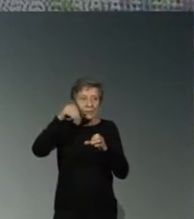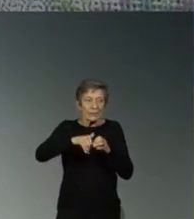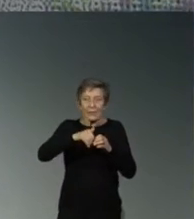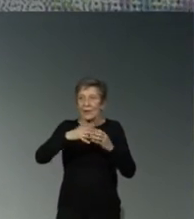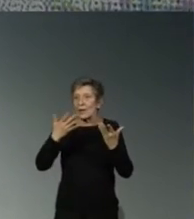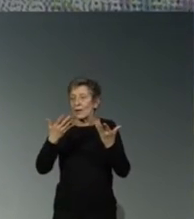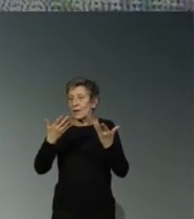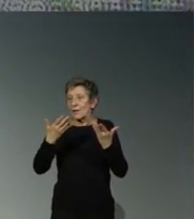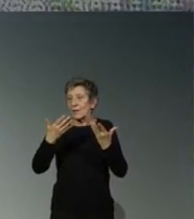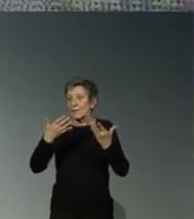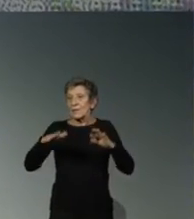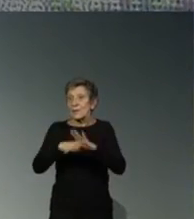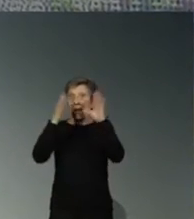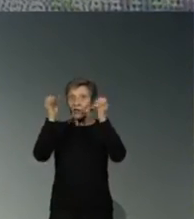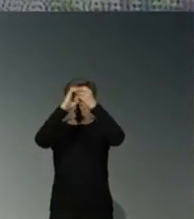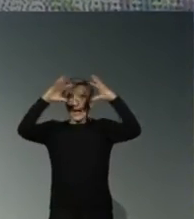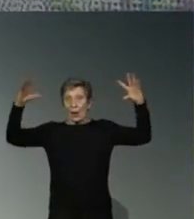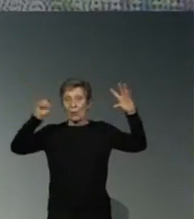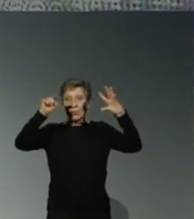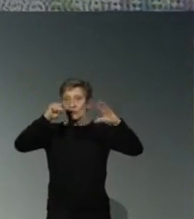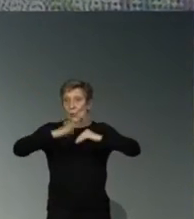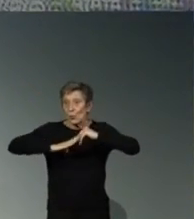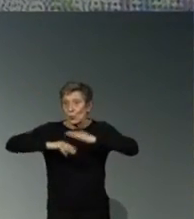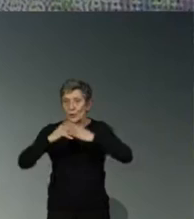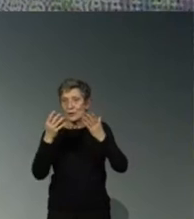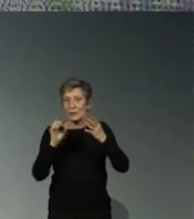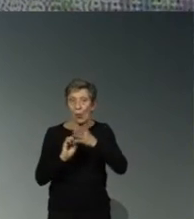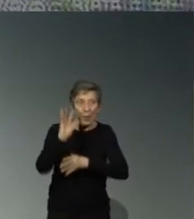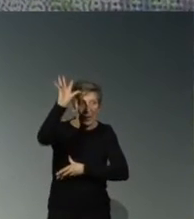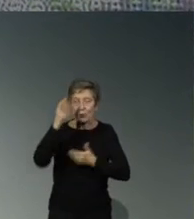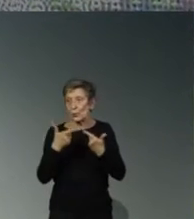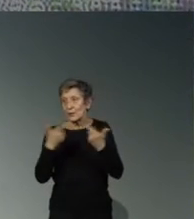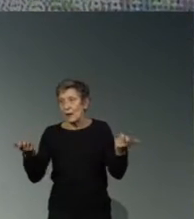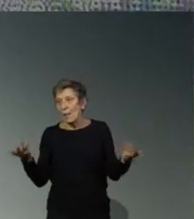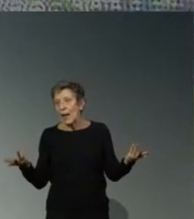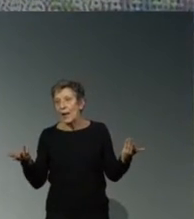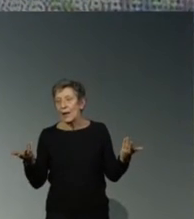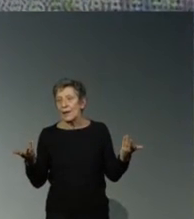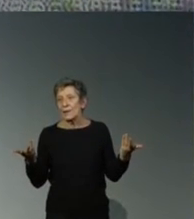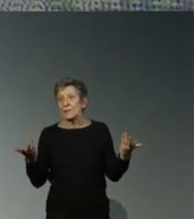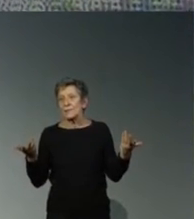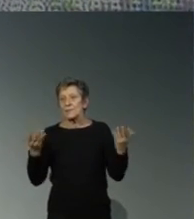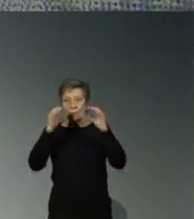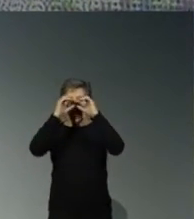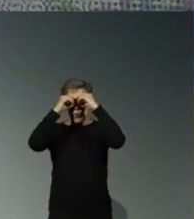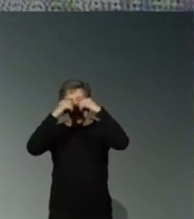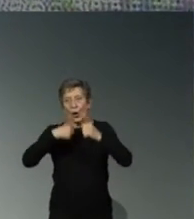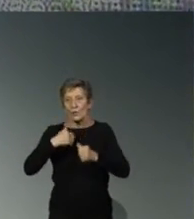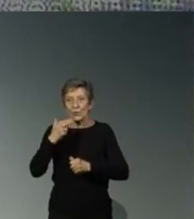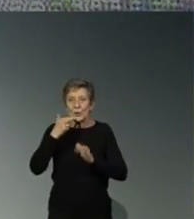cloud, etc. Enfin, j'ai construit mon image poétique dans cette interaction avec ça. Donc j'ai moins utilisé, Google.